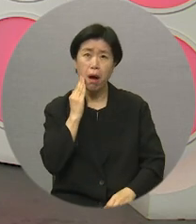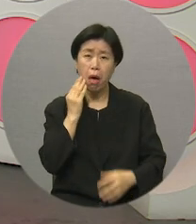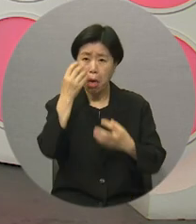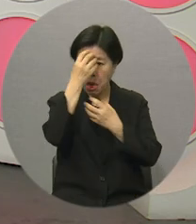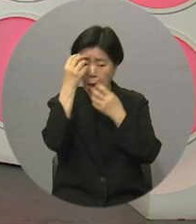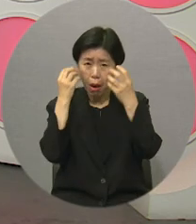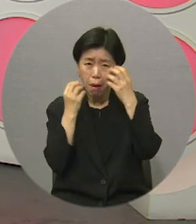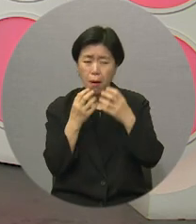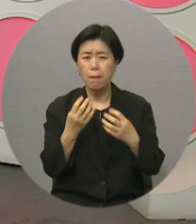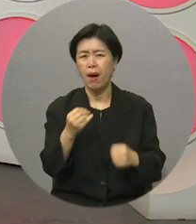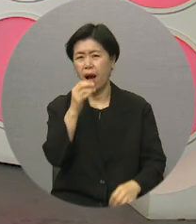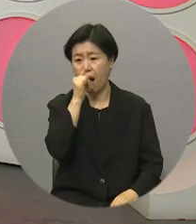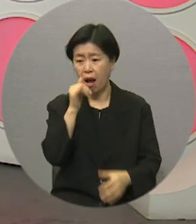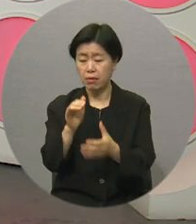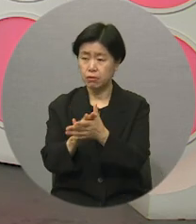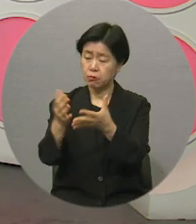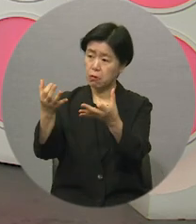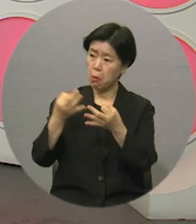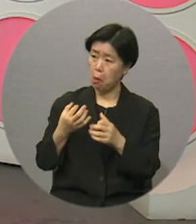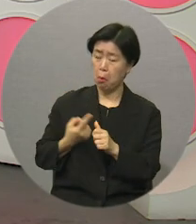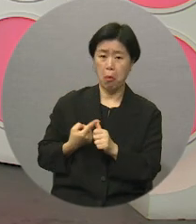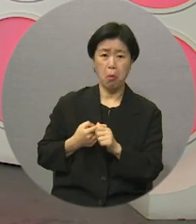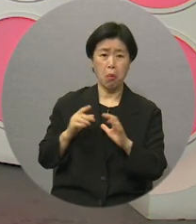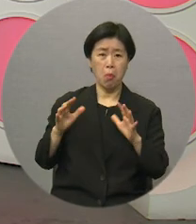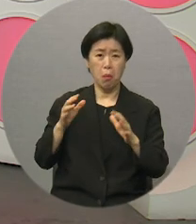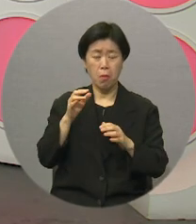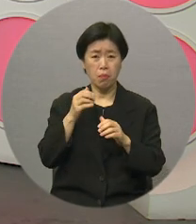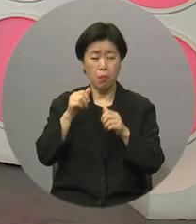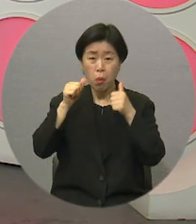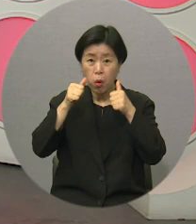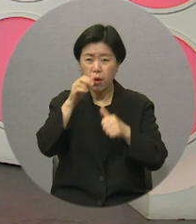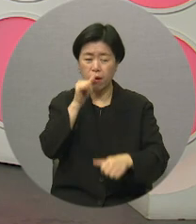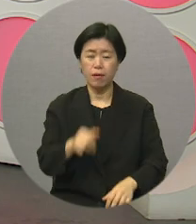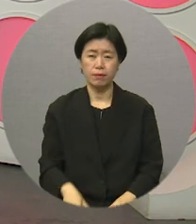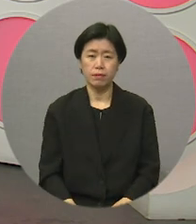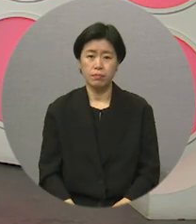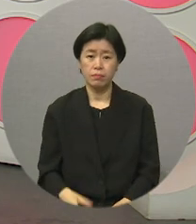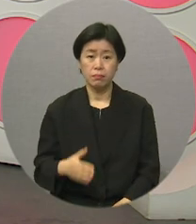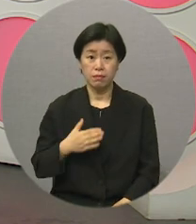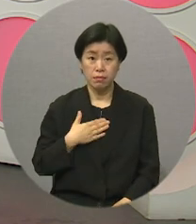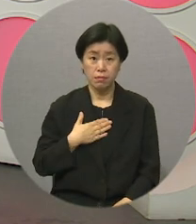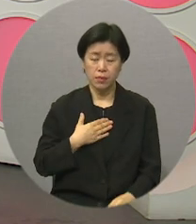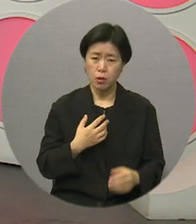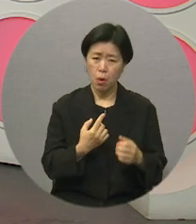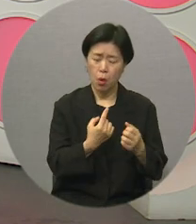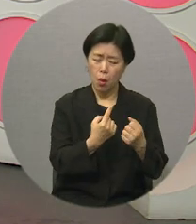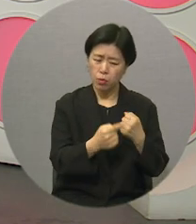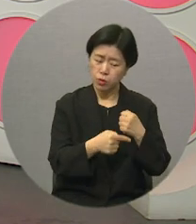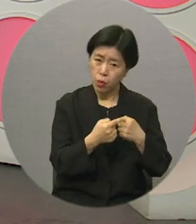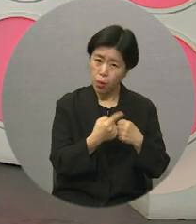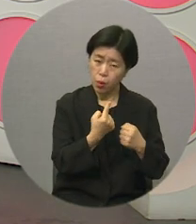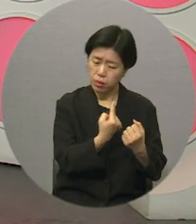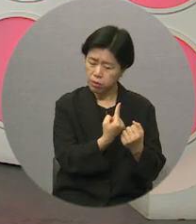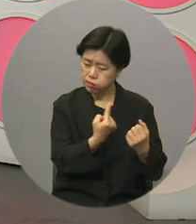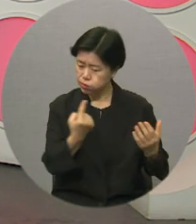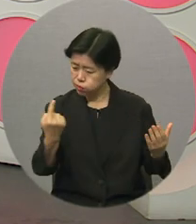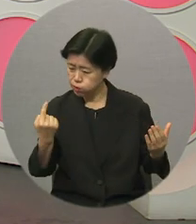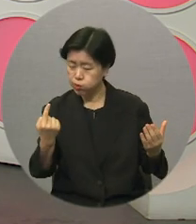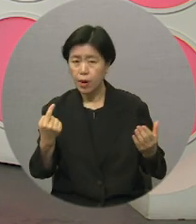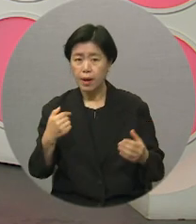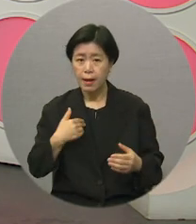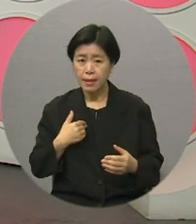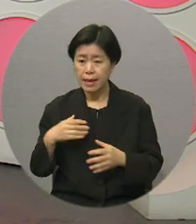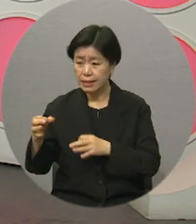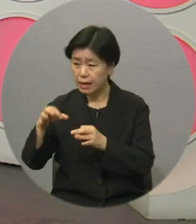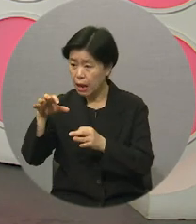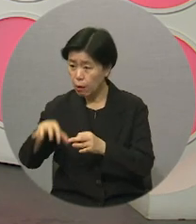전 초등학교 1학년 때부터 가출을 해 시장바닥에 떨어진 배춧잎으로 허기를 면했고 불 꺼진